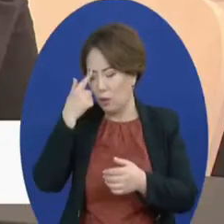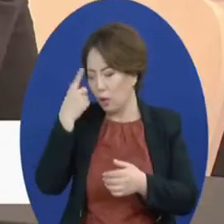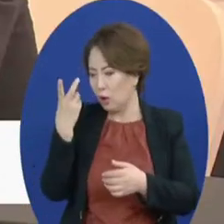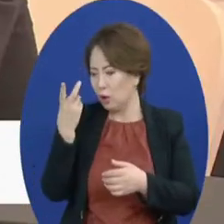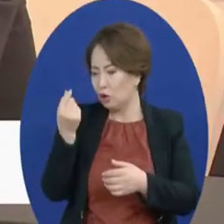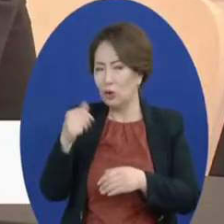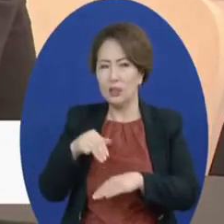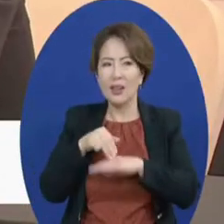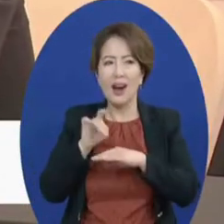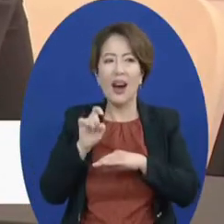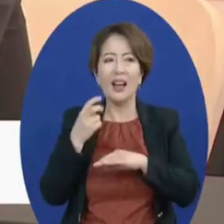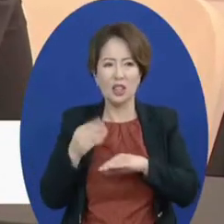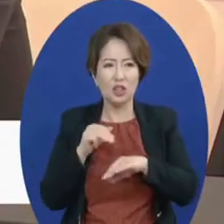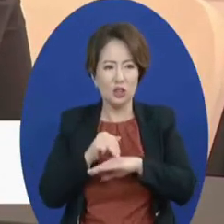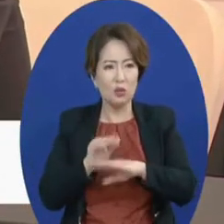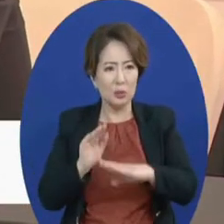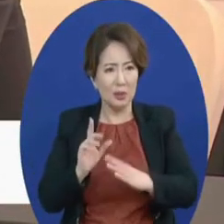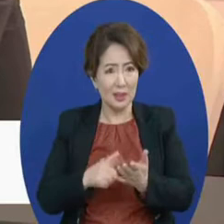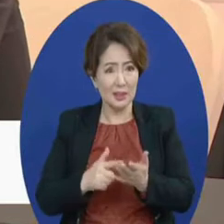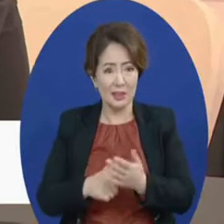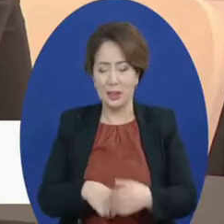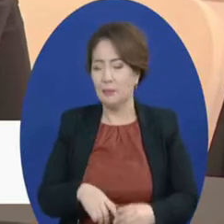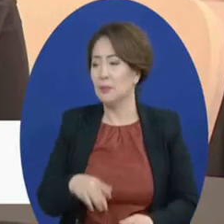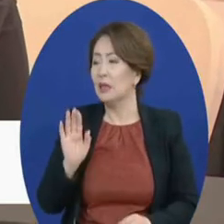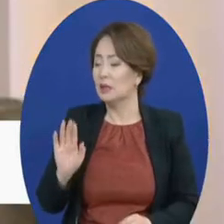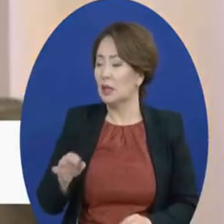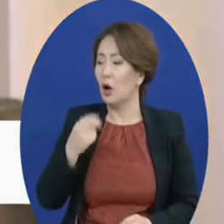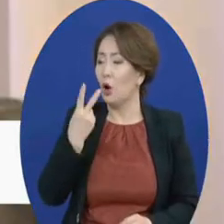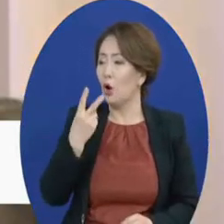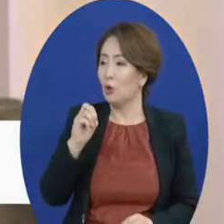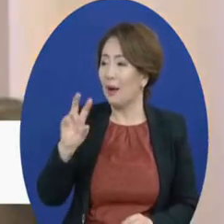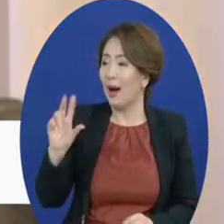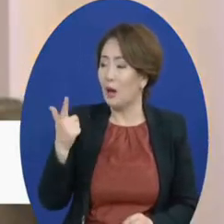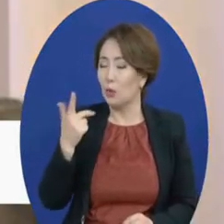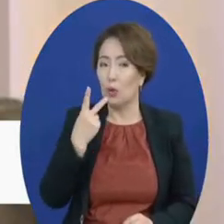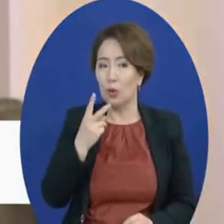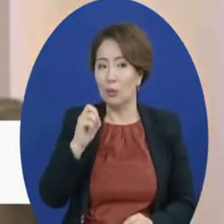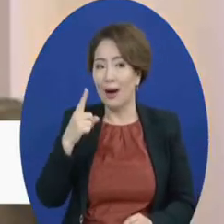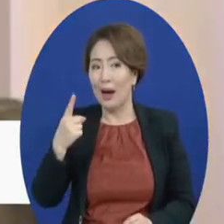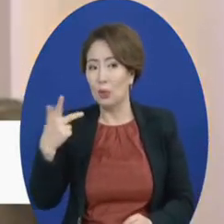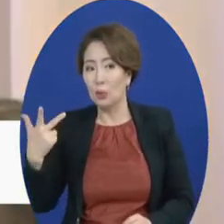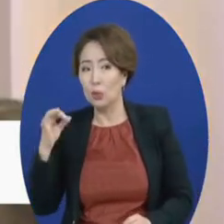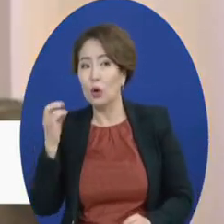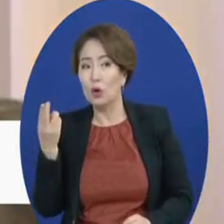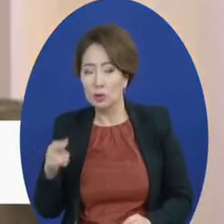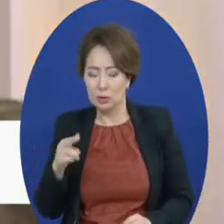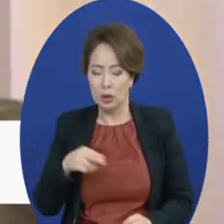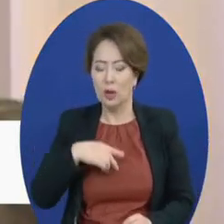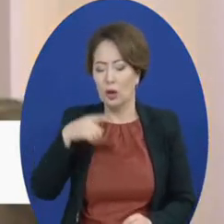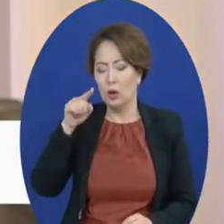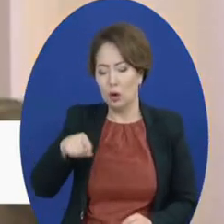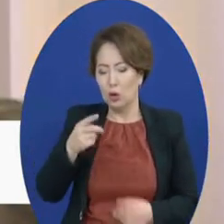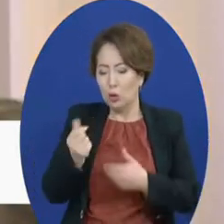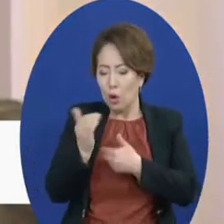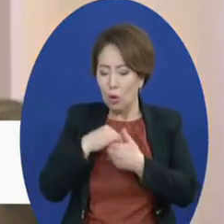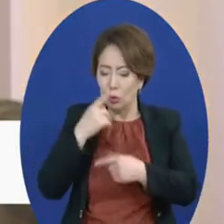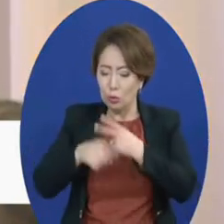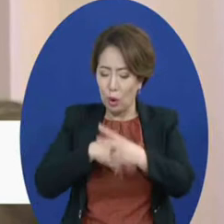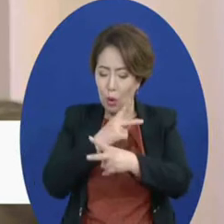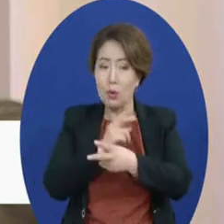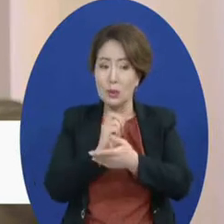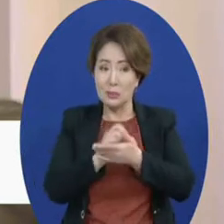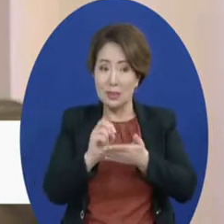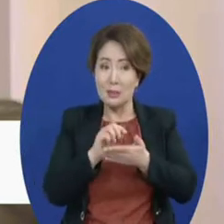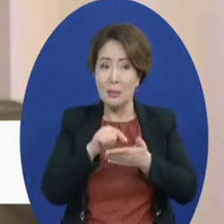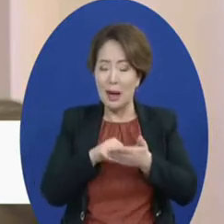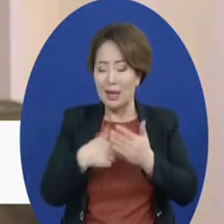байл шүү. 2013 онд Монгол Улсын их хурл хөрөнгө оруулалтын тухай хууль хэмээх гадаад болон дотоодын хөрөнгө оруулагч